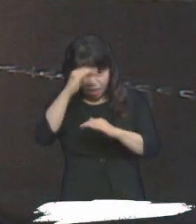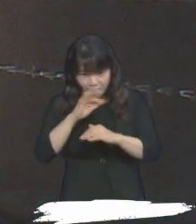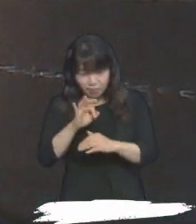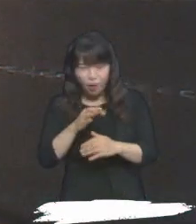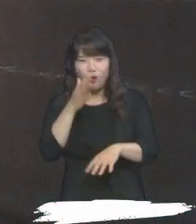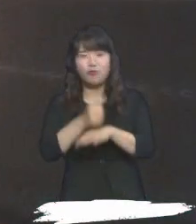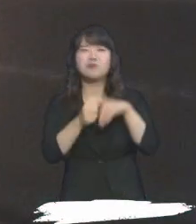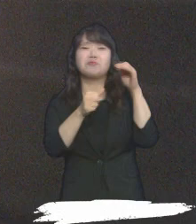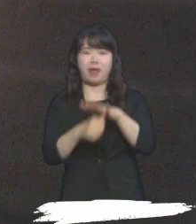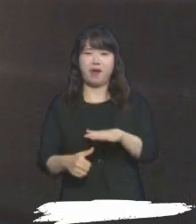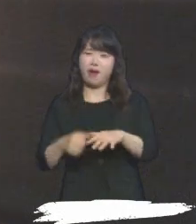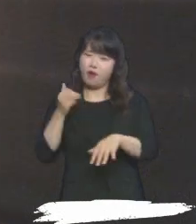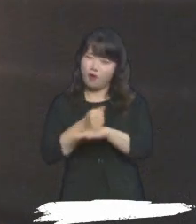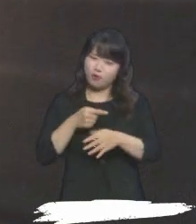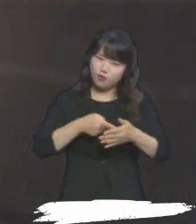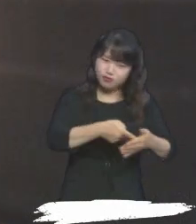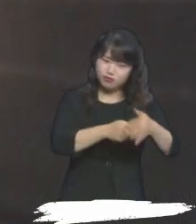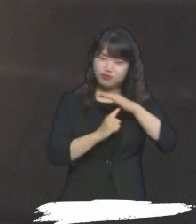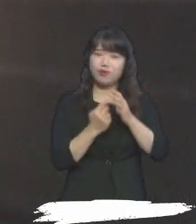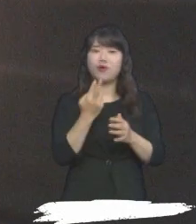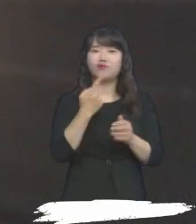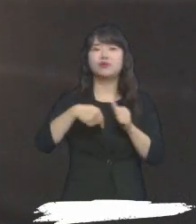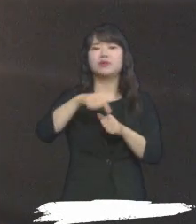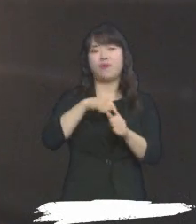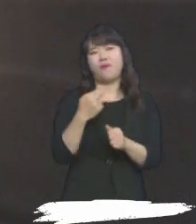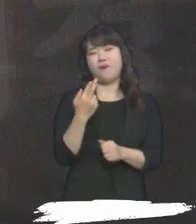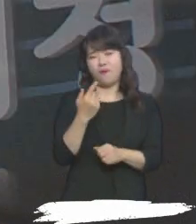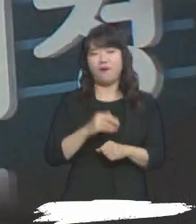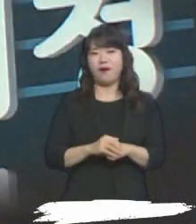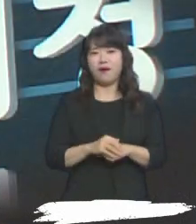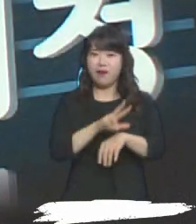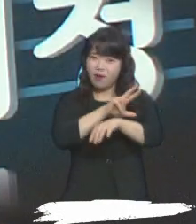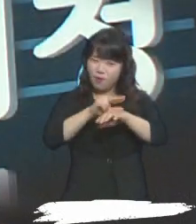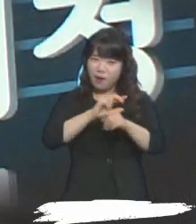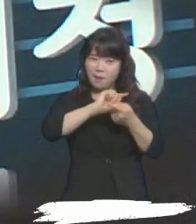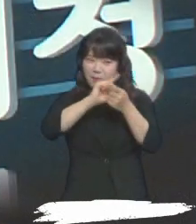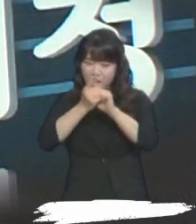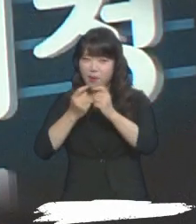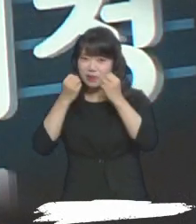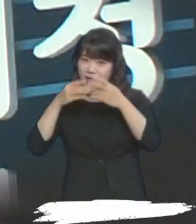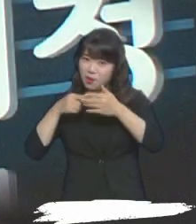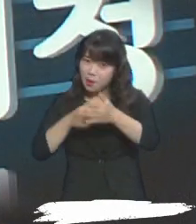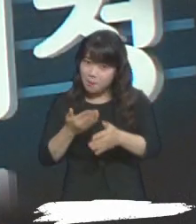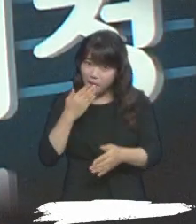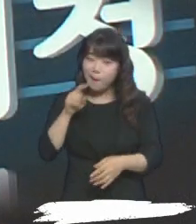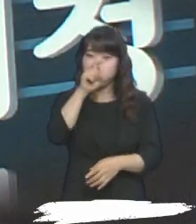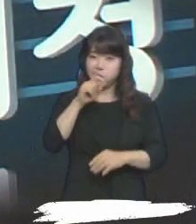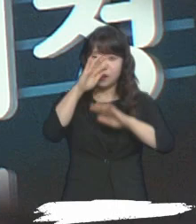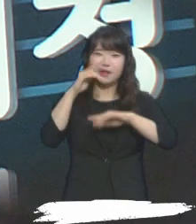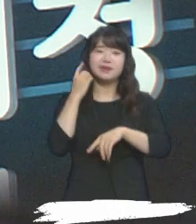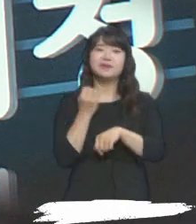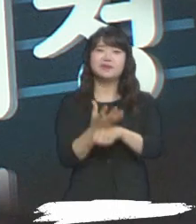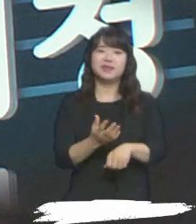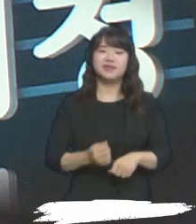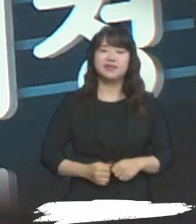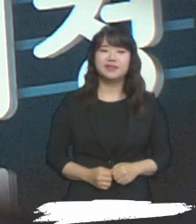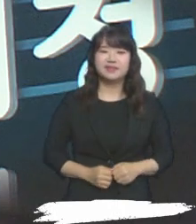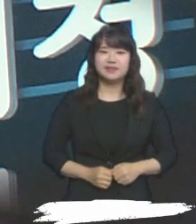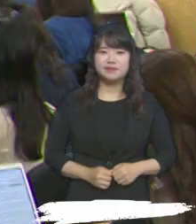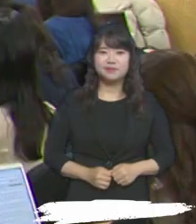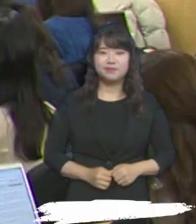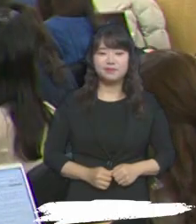갈림길에 놓였습니다. 자칫 무산될 수도 있는 상황인데 노선을 바꿔 다시 추진될 전망입니다. 김대우 기자입니다.